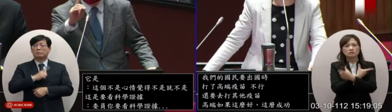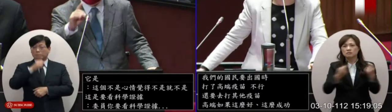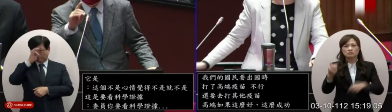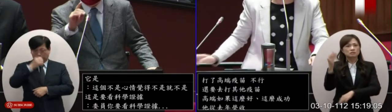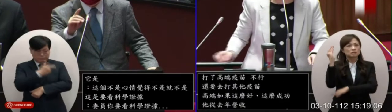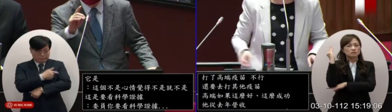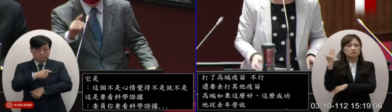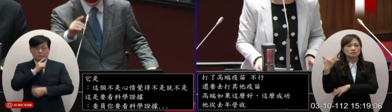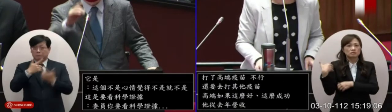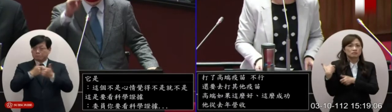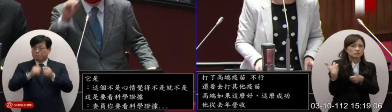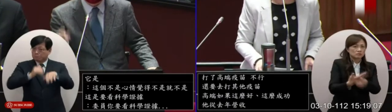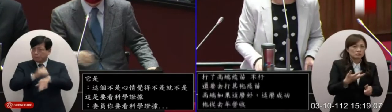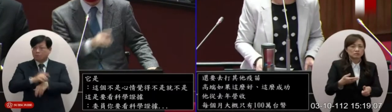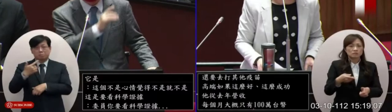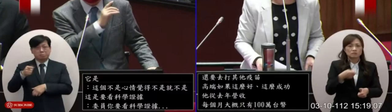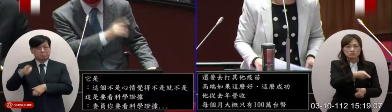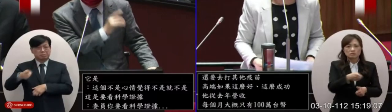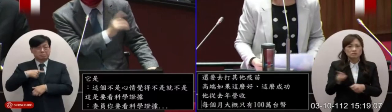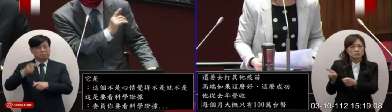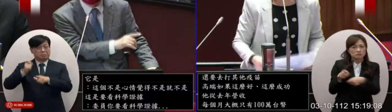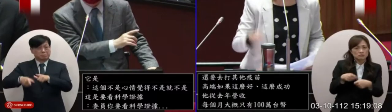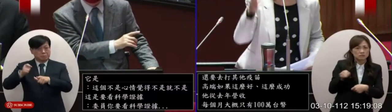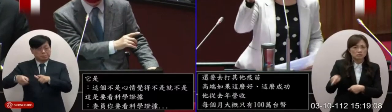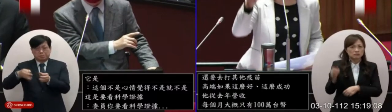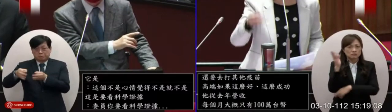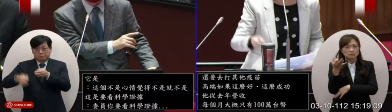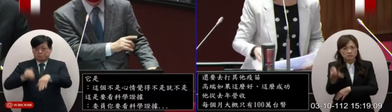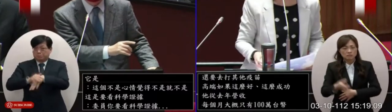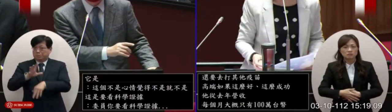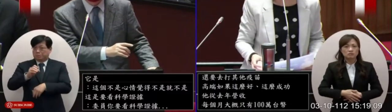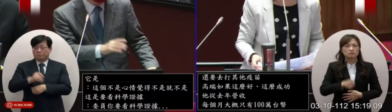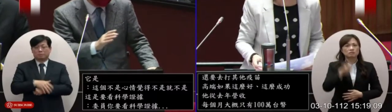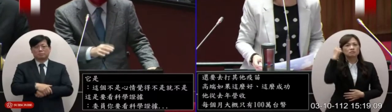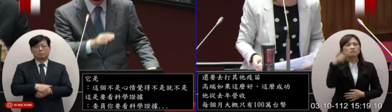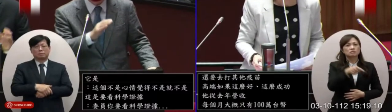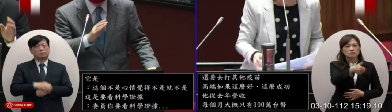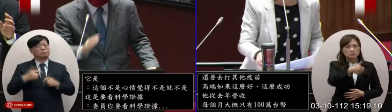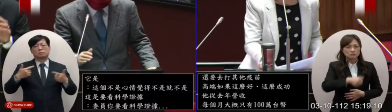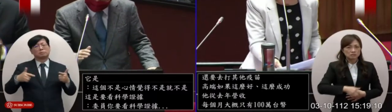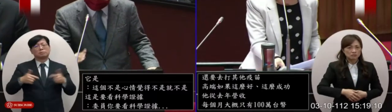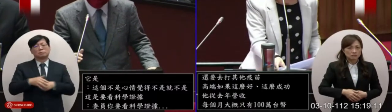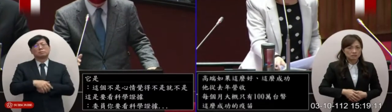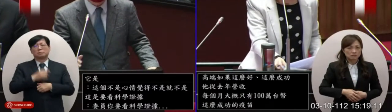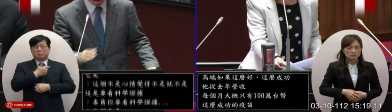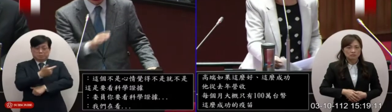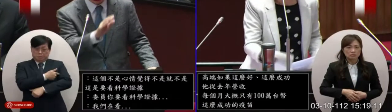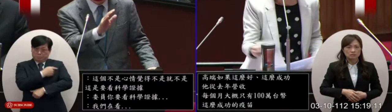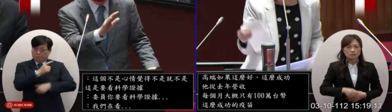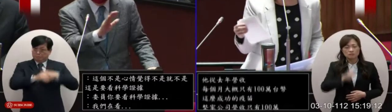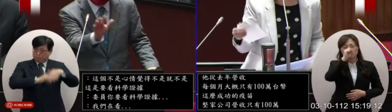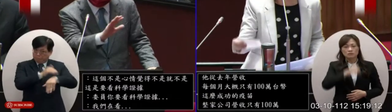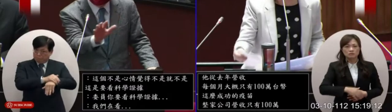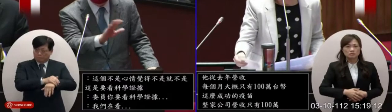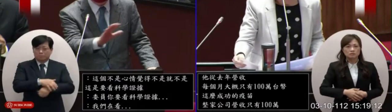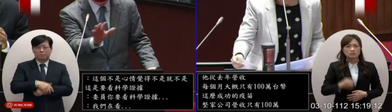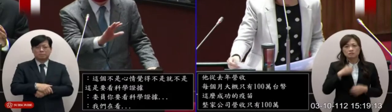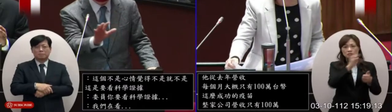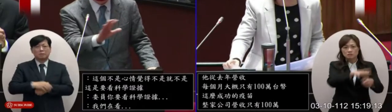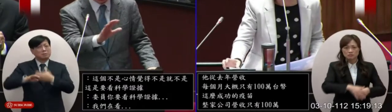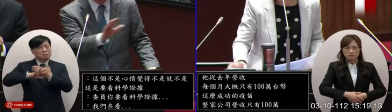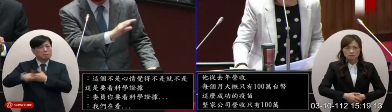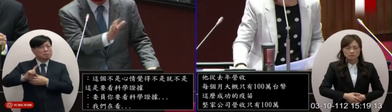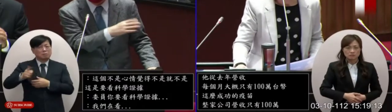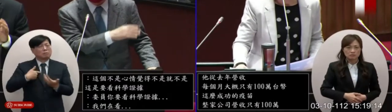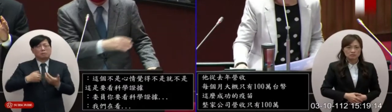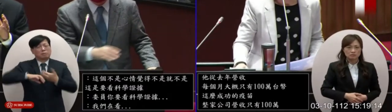疫苗是不是成功，不是看这家公司是 否成功。因为你们觉得它成功嘛？ 那我们疫苗是成功， 我跟你讲， 不成